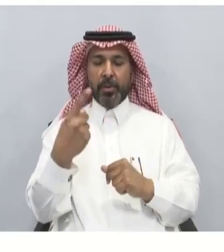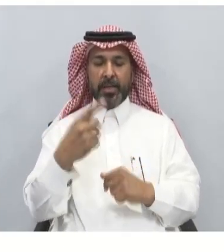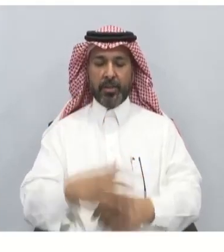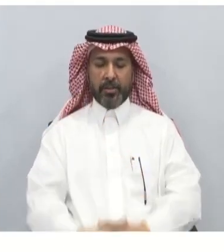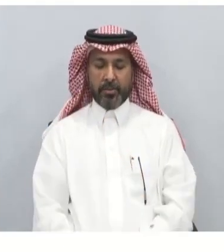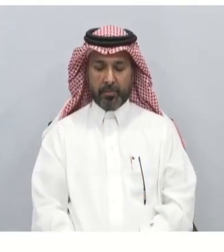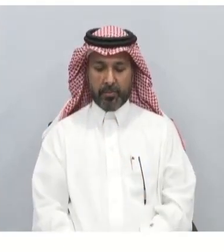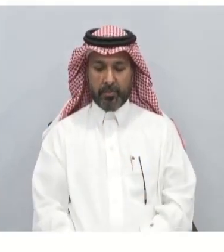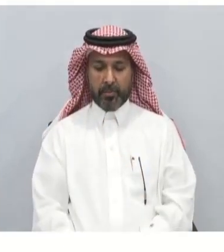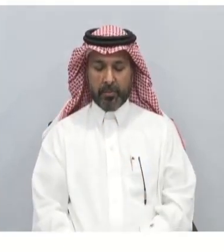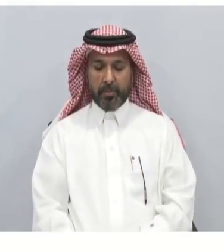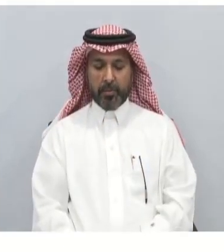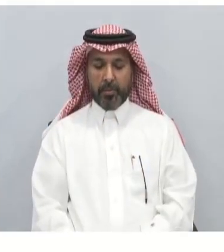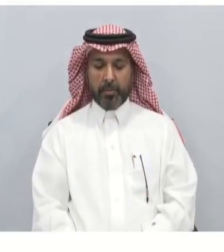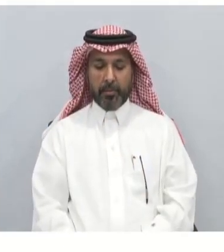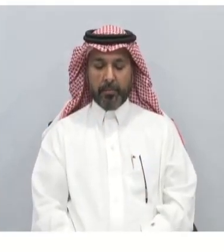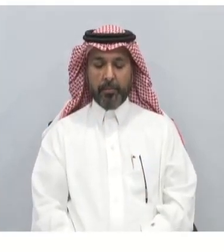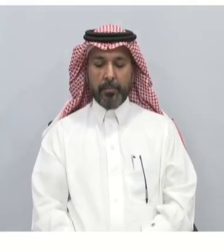111 كيلو مترا.